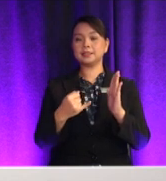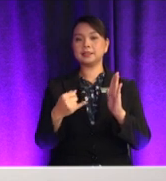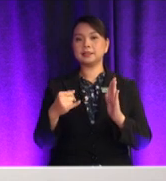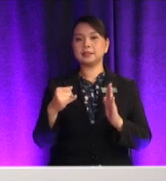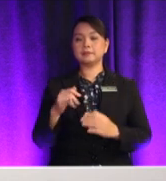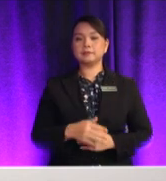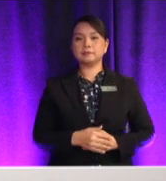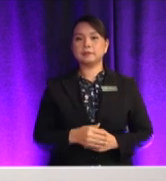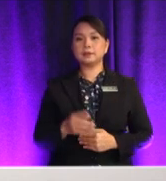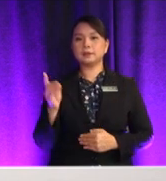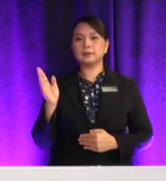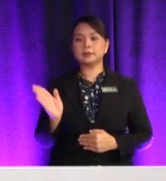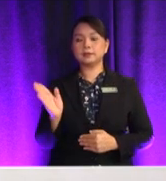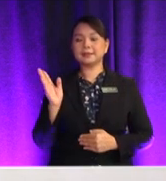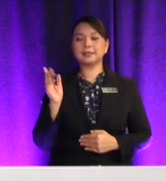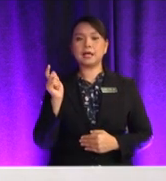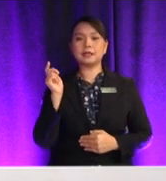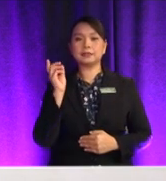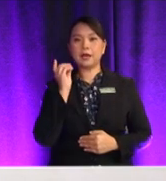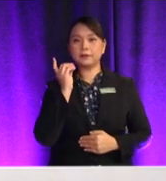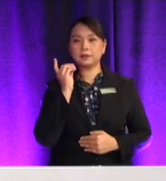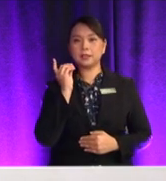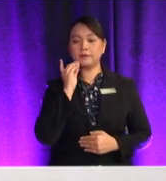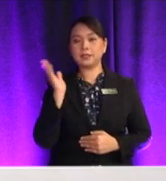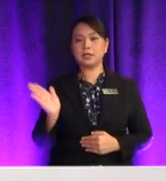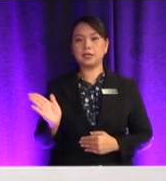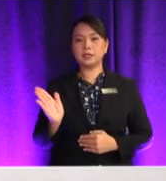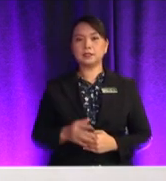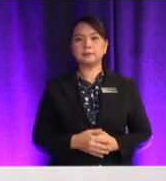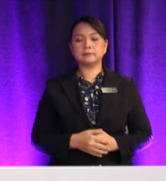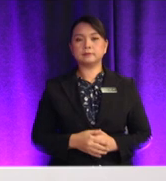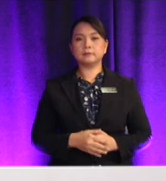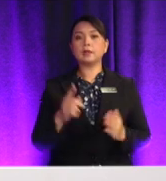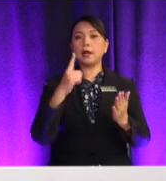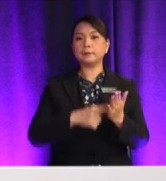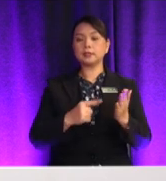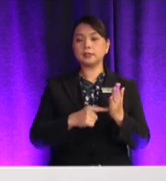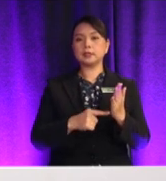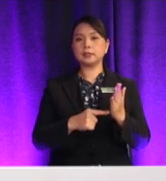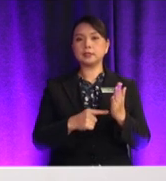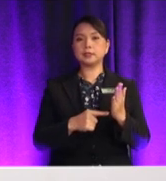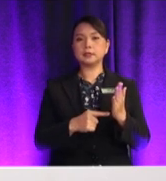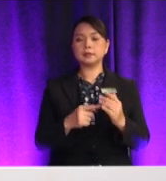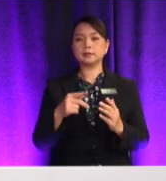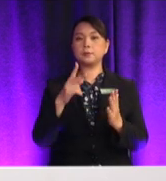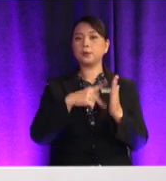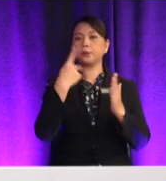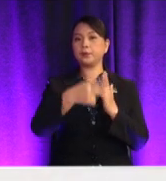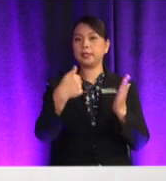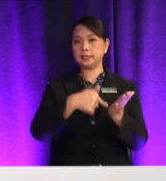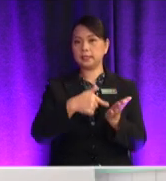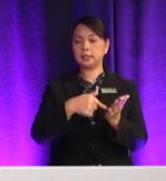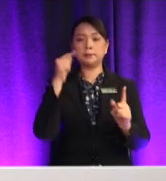Baiklah, Cik Tarbina, apakah tujuan program Citra Malaysia dijalankan? Program ini